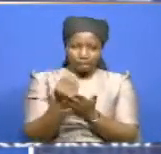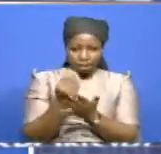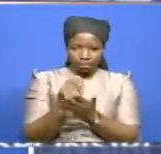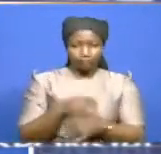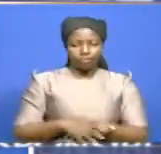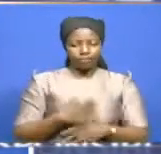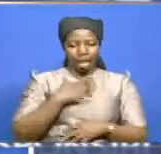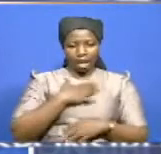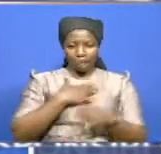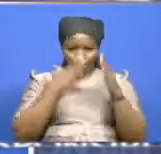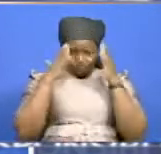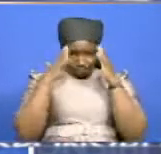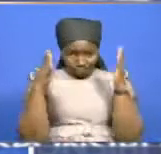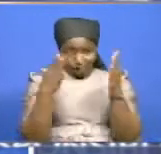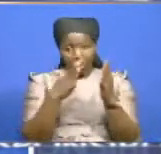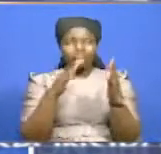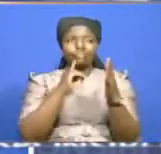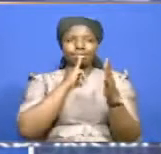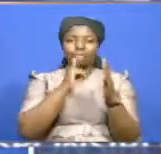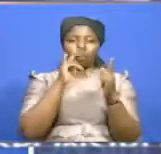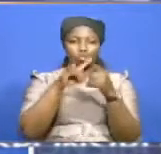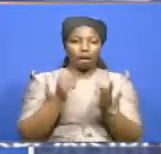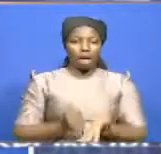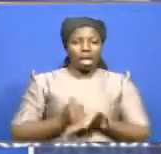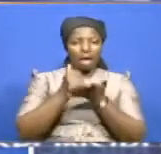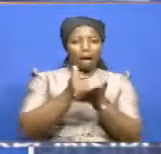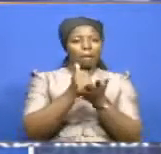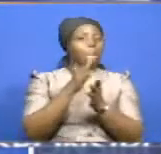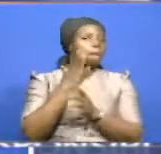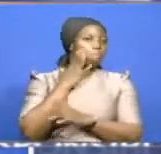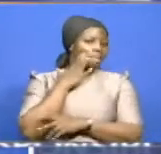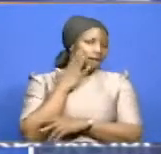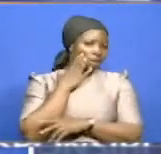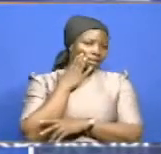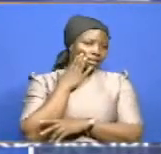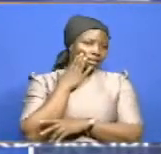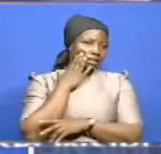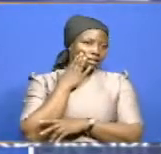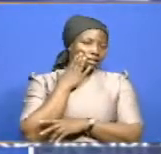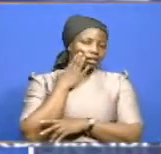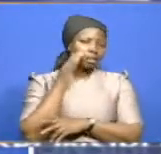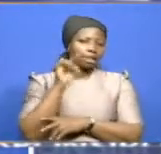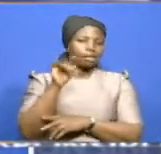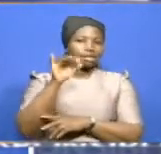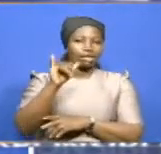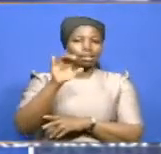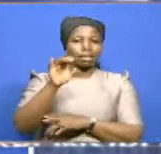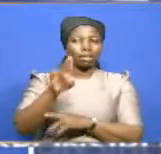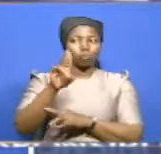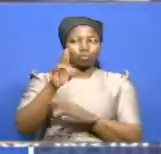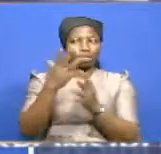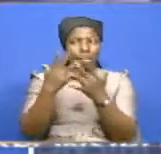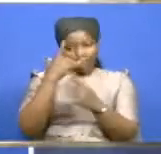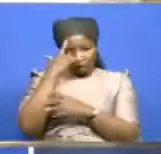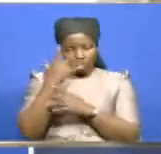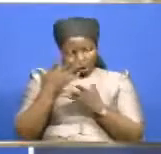Our focus is to help mothers. These ICU equipments are for maternal